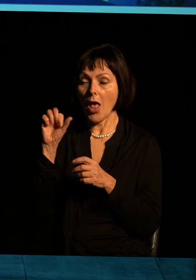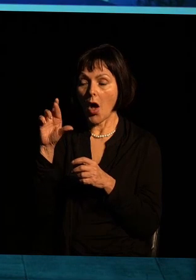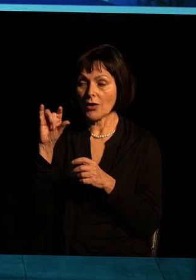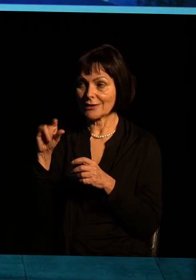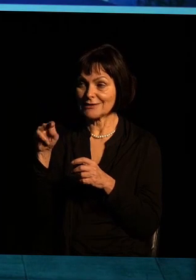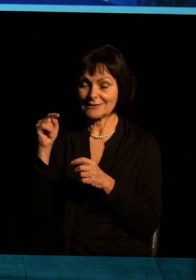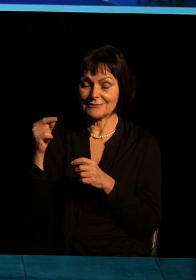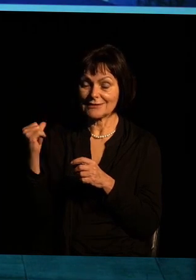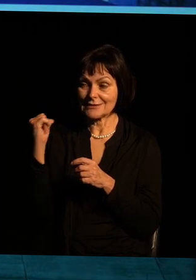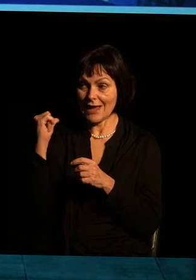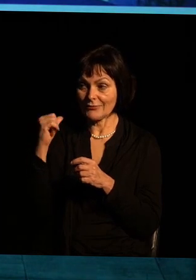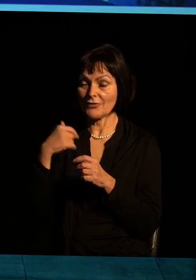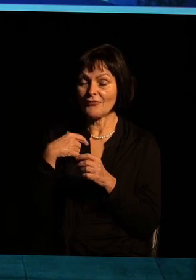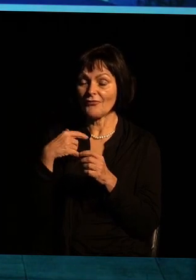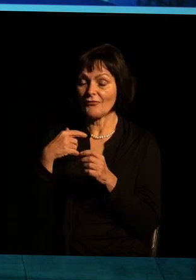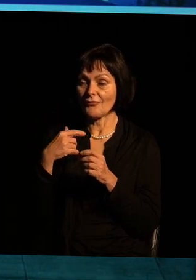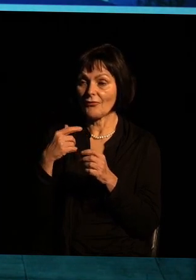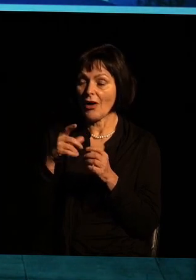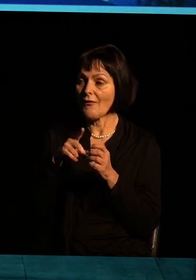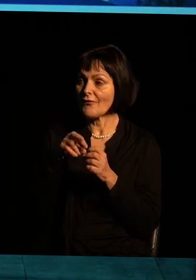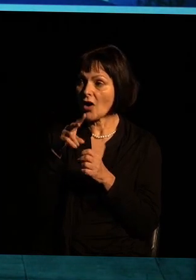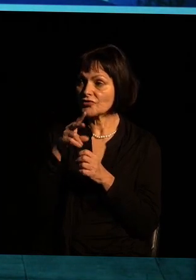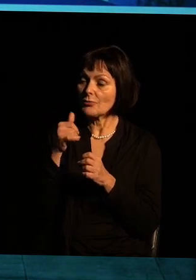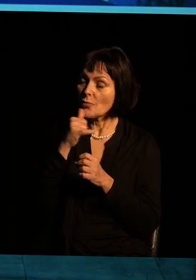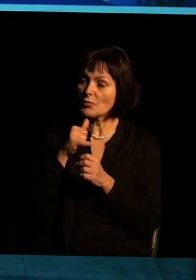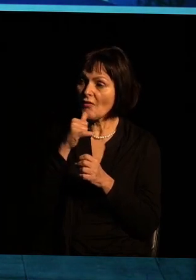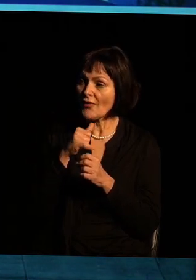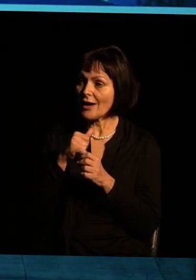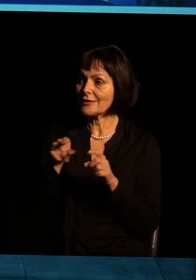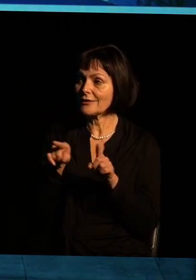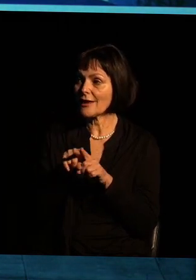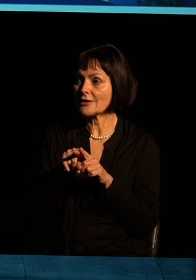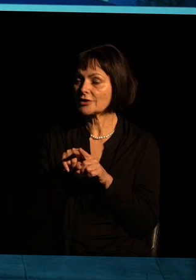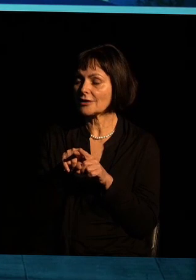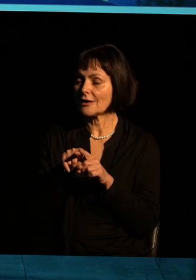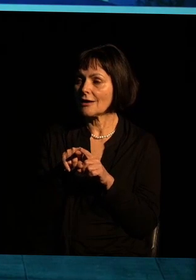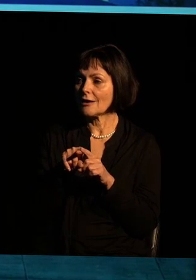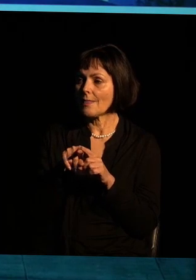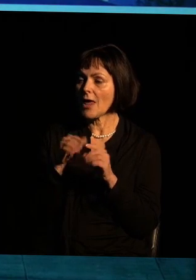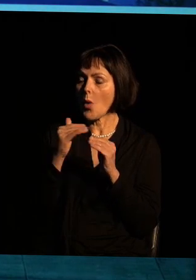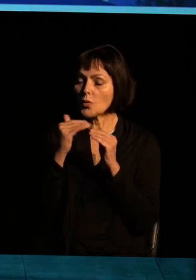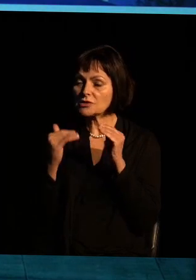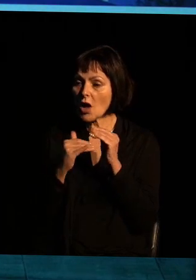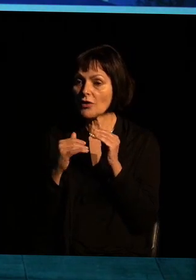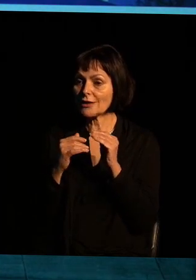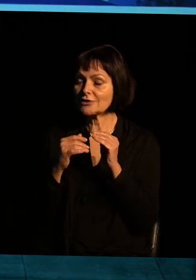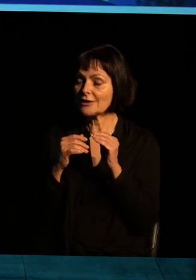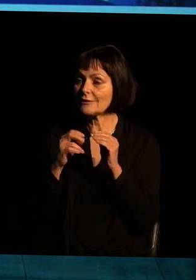strony wchodzili, a przynajmniej no, próbowali wchodzić te uskoki niesamowite, gdzie ta drabina,